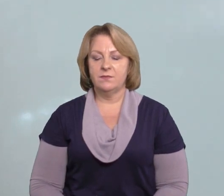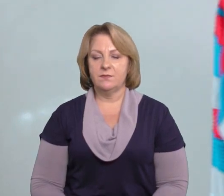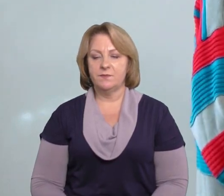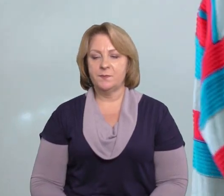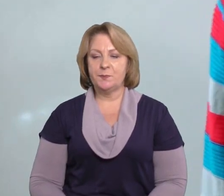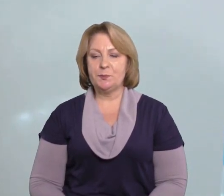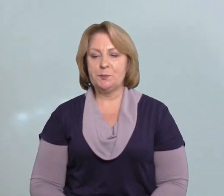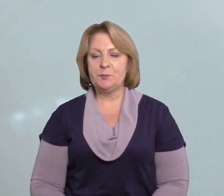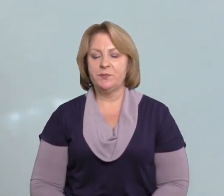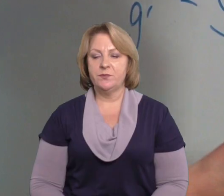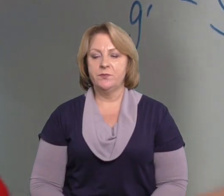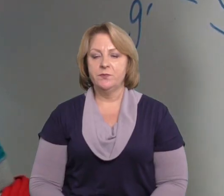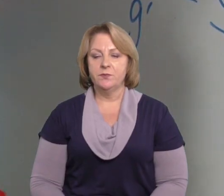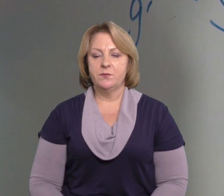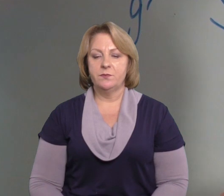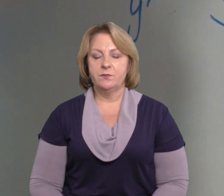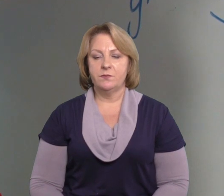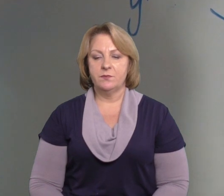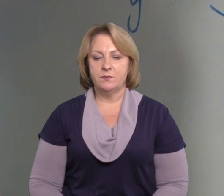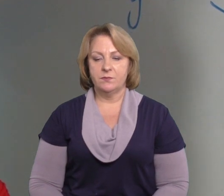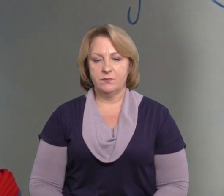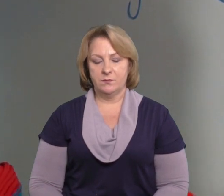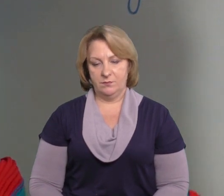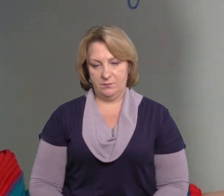в чисельнику, а в знаменник піде gm.